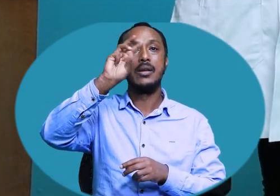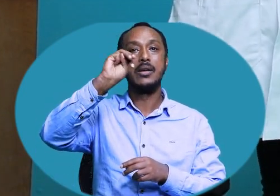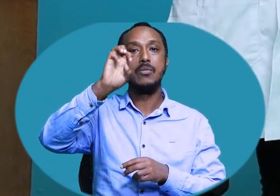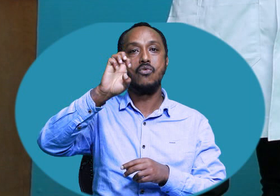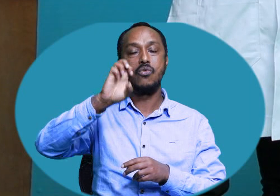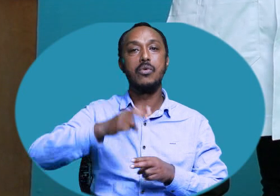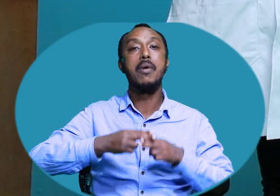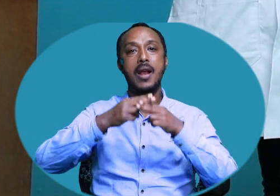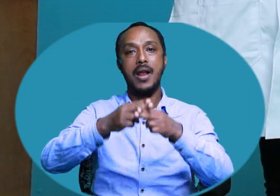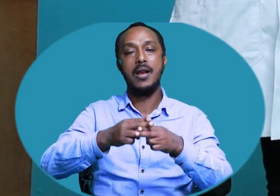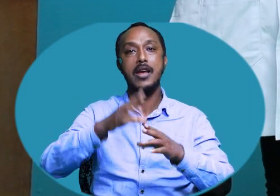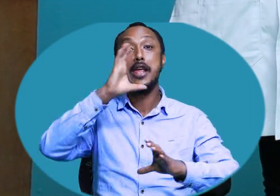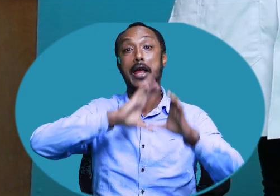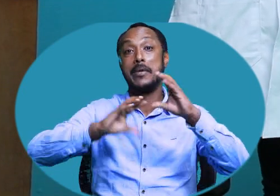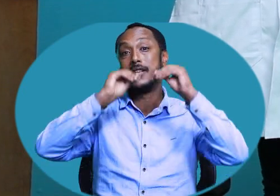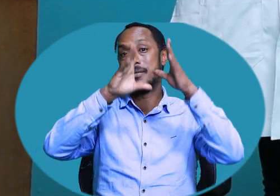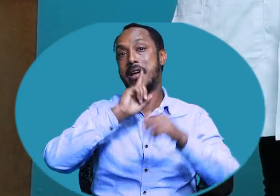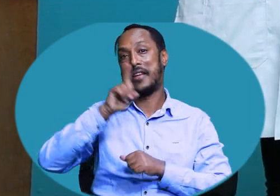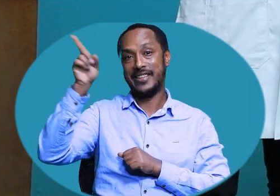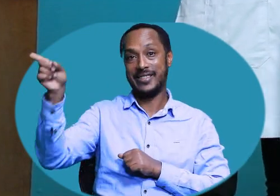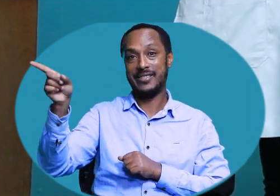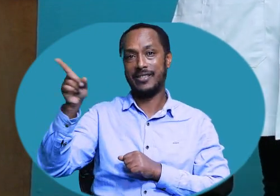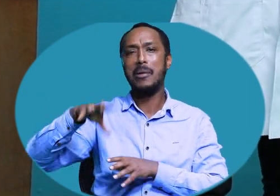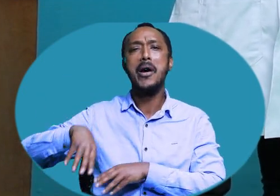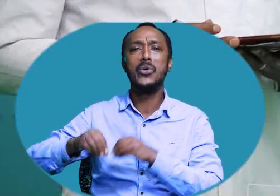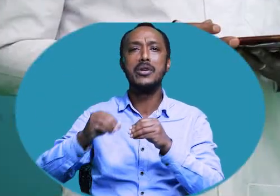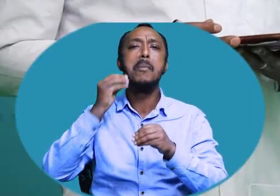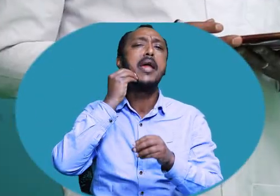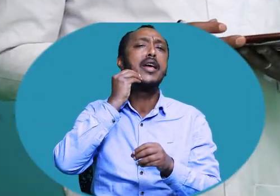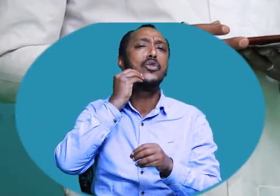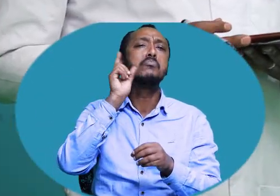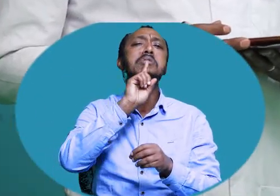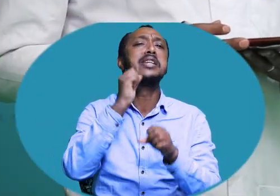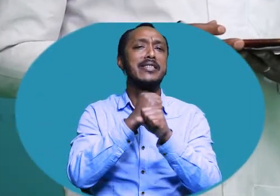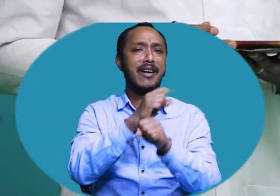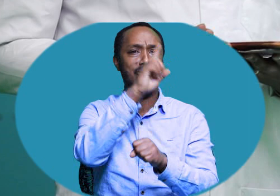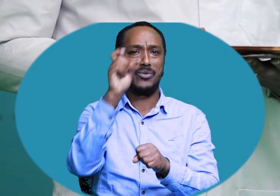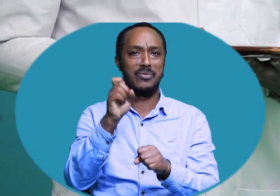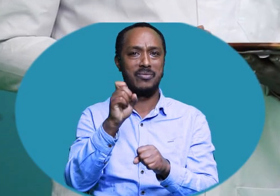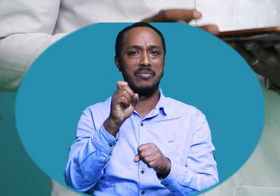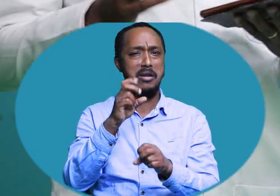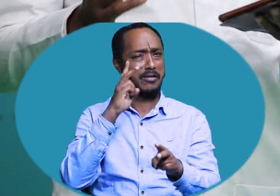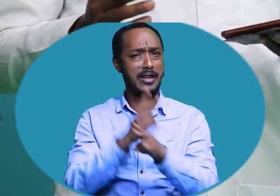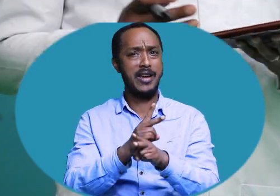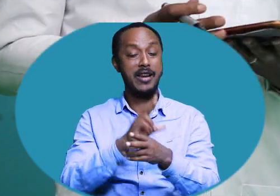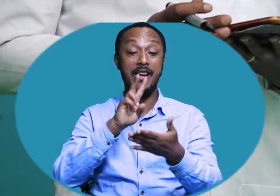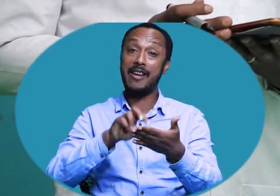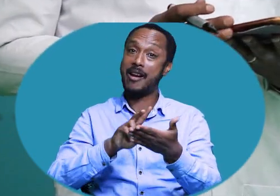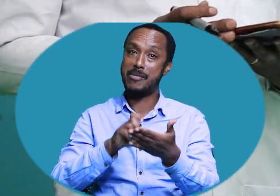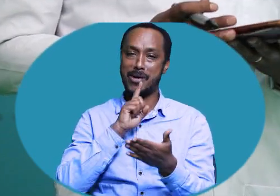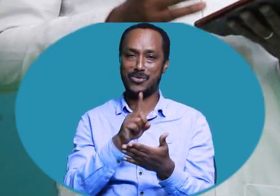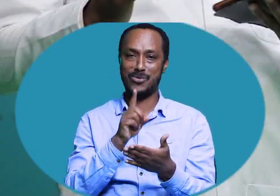ነኝ። ተማሪዎች እንዴት ነው? ቤት ተቀምጣችሁ ምን እየሰራችሁ ነው? እርግጠኛ ነኝ እያነበባችሁ እንደሆነ። ስለዚህ ቤት